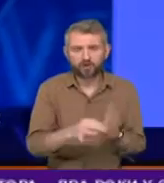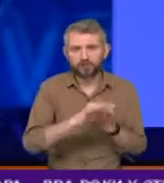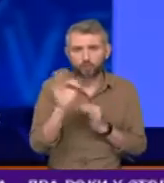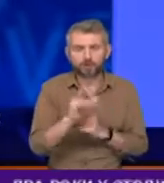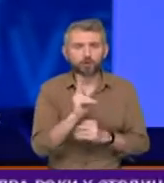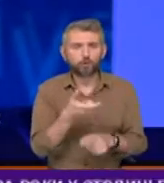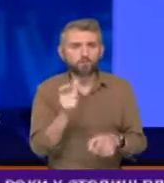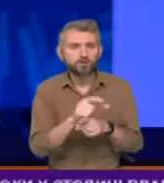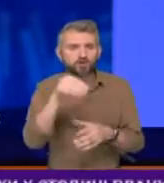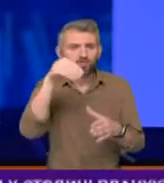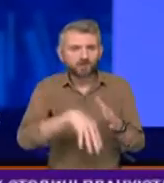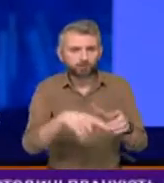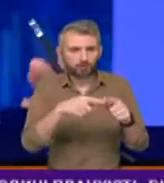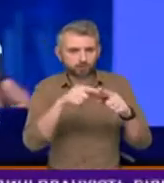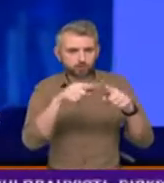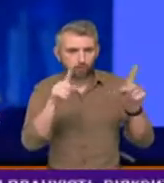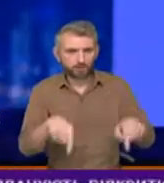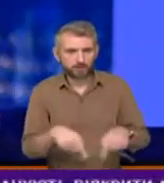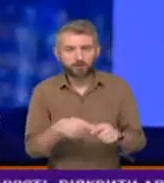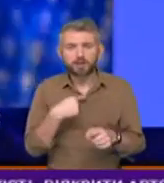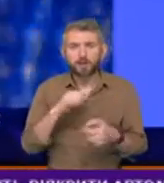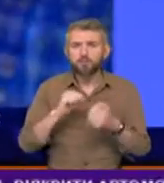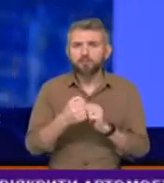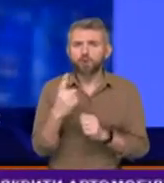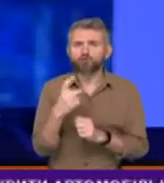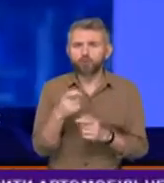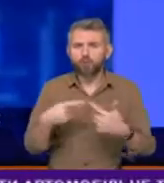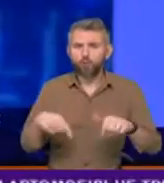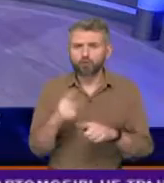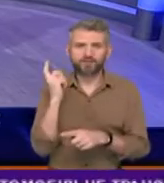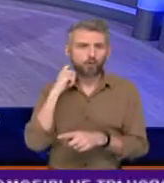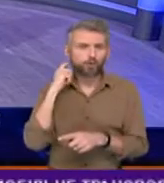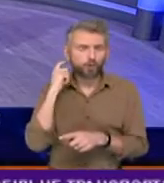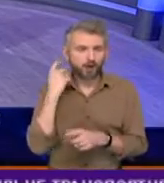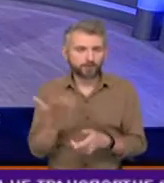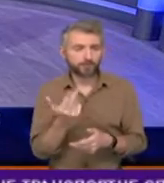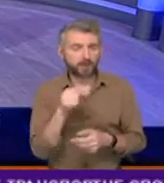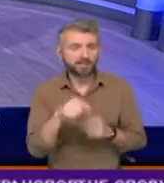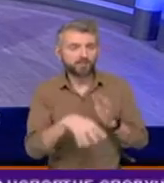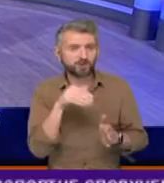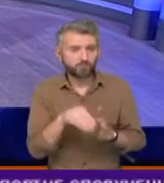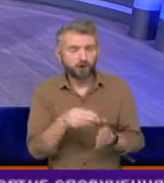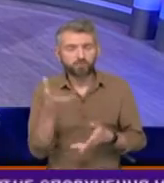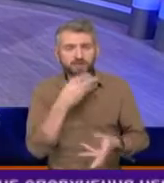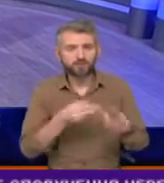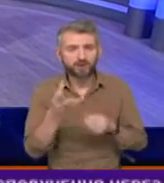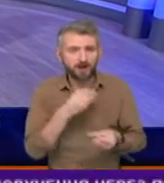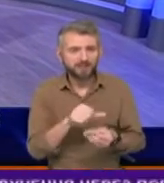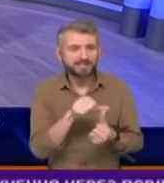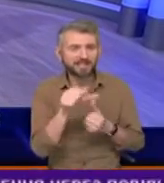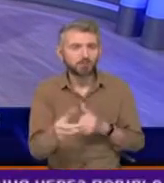Хто більше вкине билетів. Я пам'ятаю сотий викрок в округ Кіровограді. Там в тому-то річ. На цих виборах фальсифікацій,